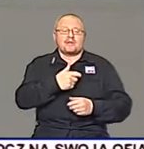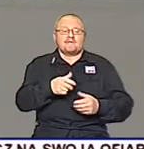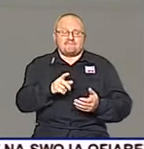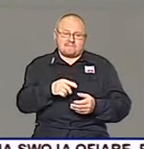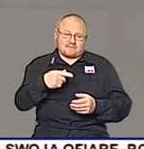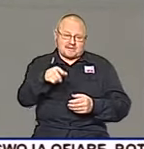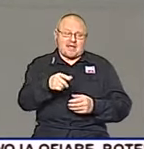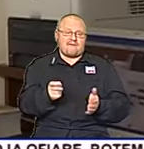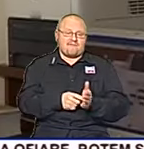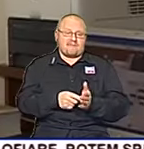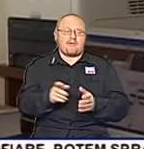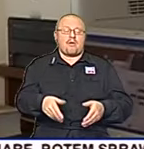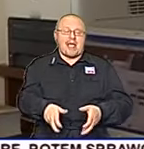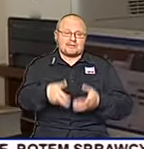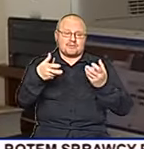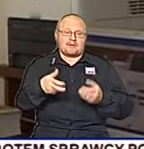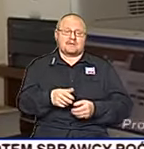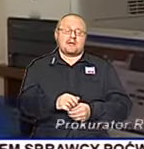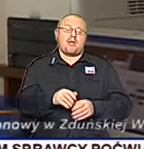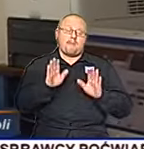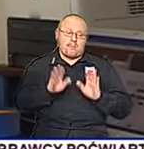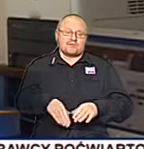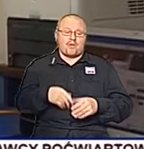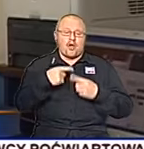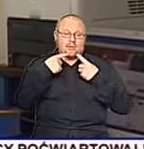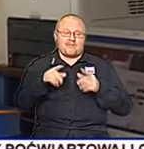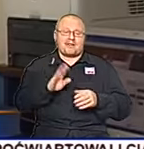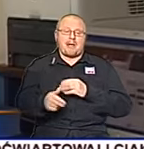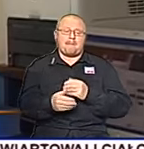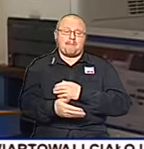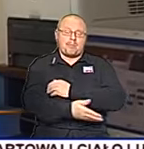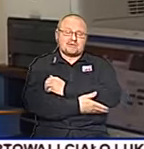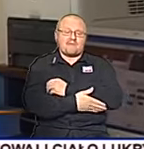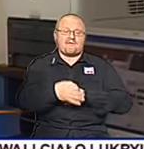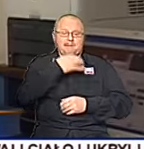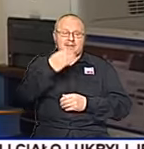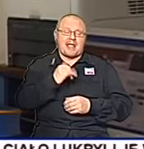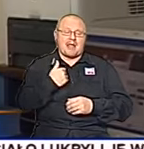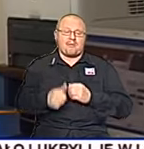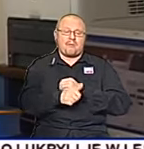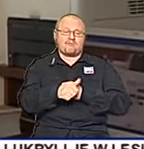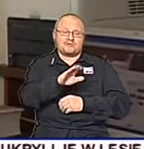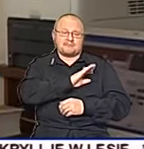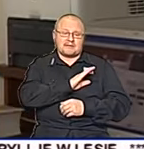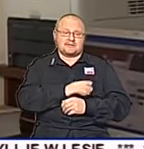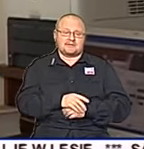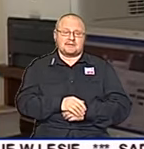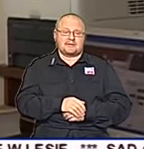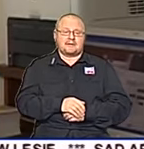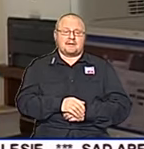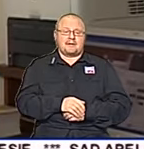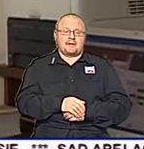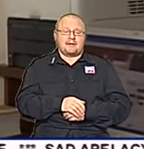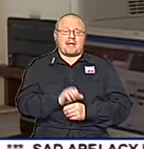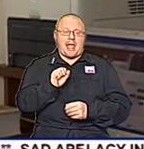przeprowadzenie sekcji zwłok. Pozwala odpowiedzieć na podstawowe pytanie, jaka była przyczyna śmierci pacjenta.